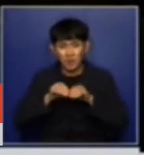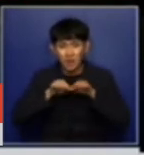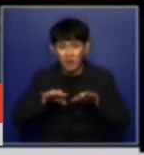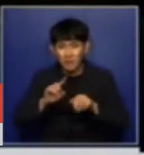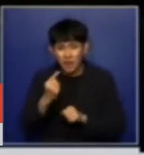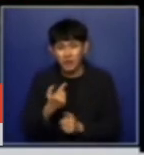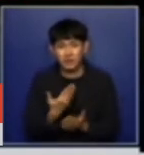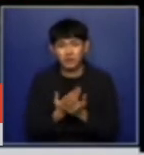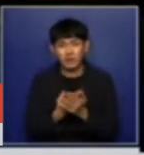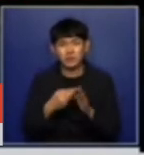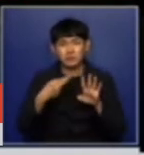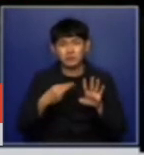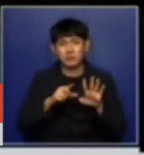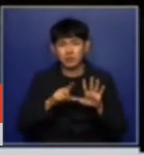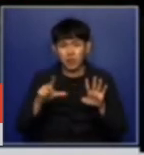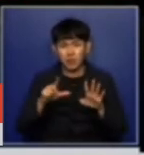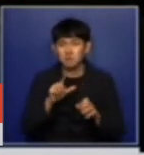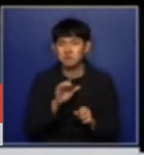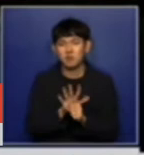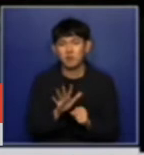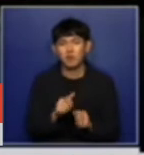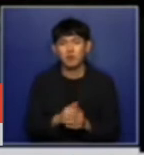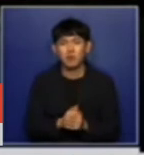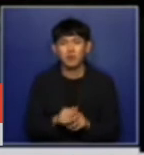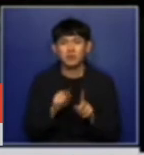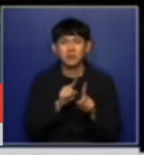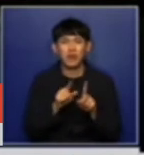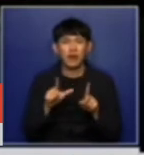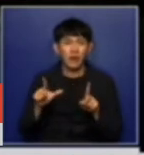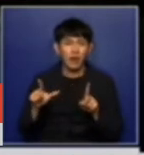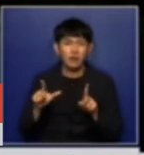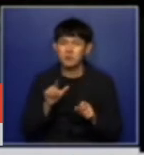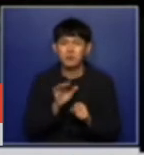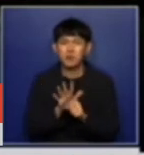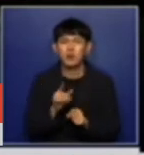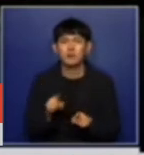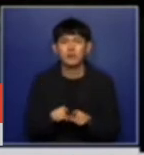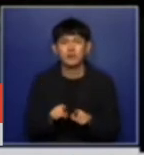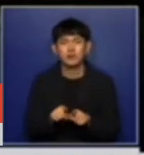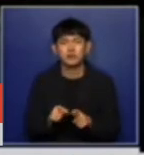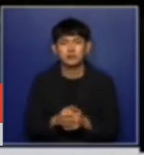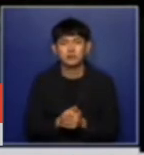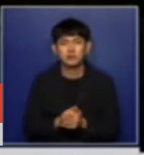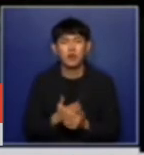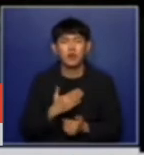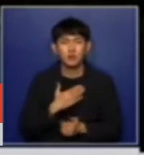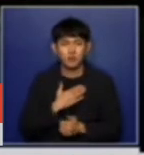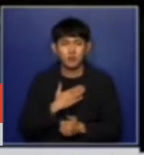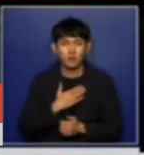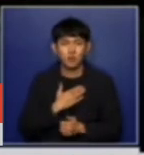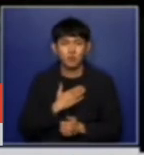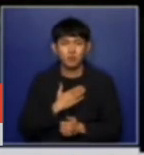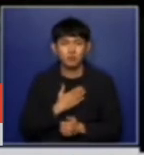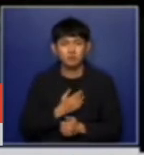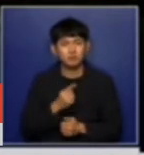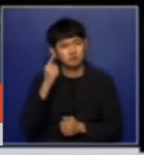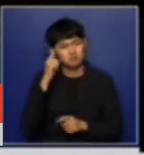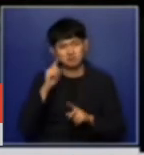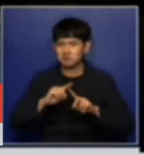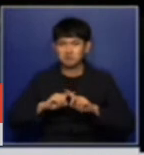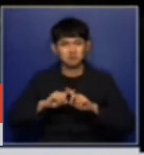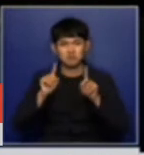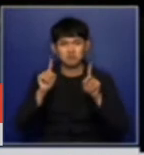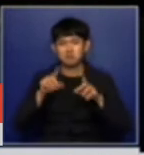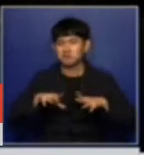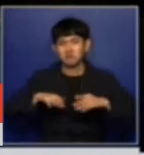ครับ1ล้านล้านที่ท่านจัดไปก็เอาไม่อยู่อยู่แล้วเพราะฉะนั้นผมยังไม่เห็นด้วยอย่างยิ่งนะครับที่จะ